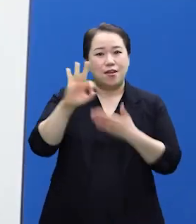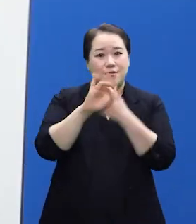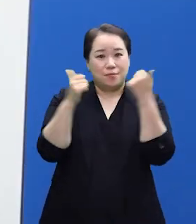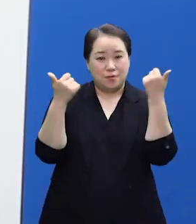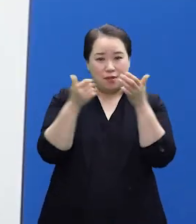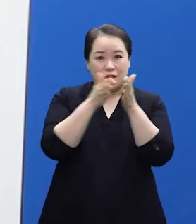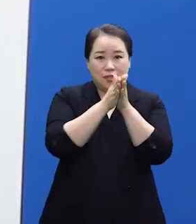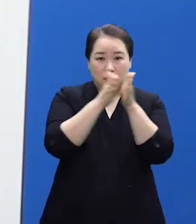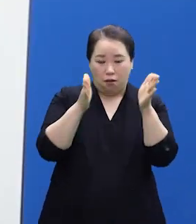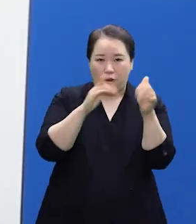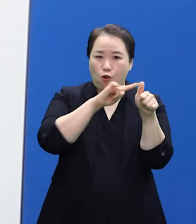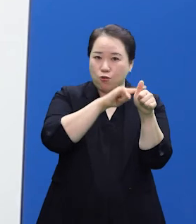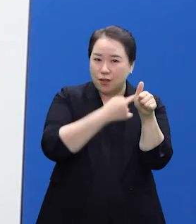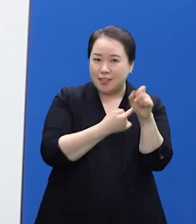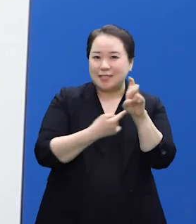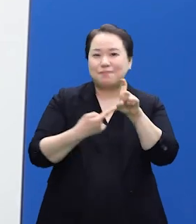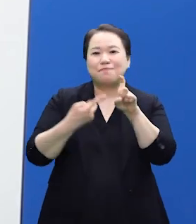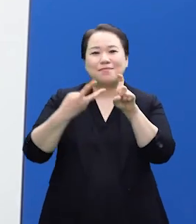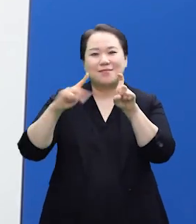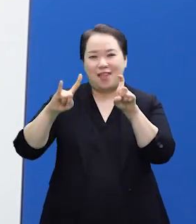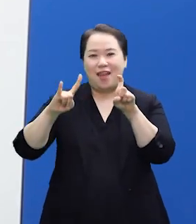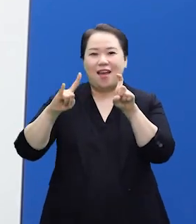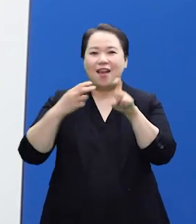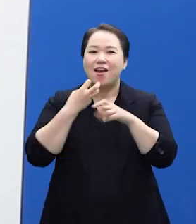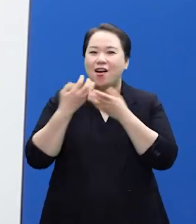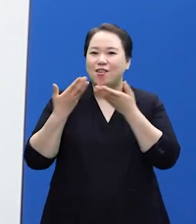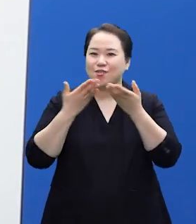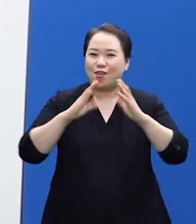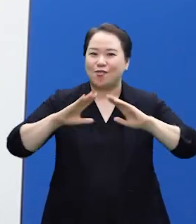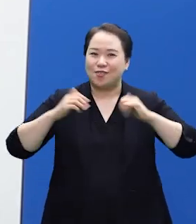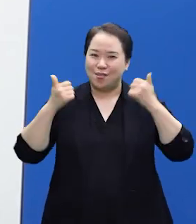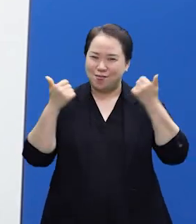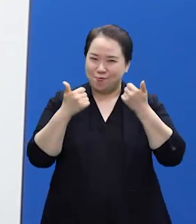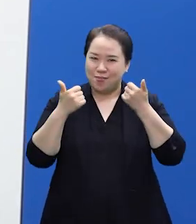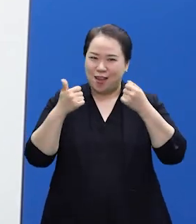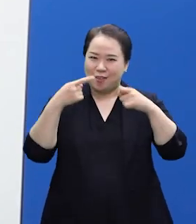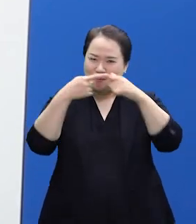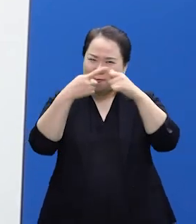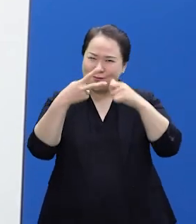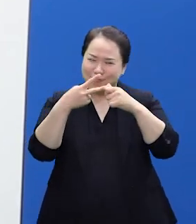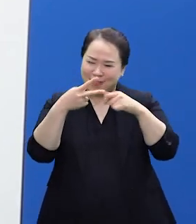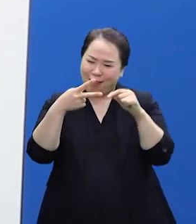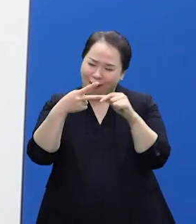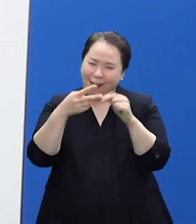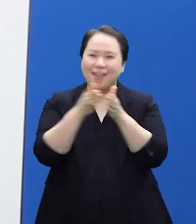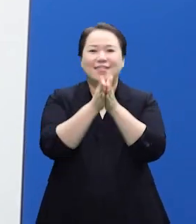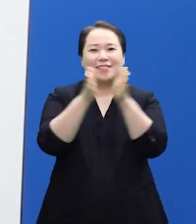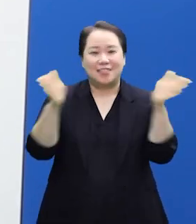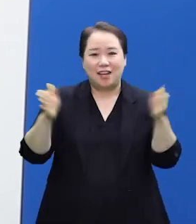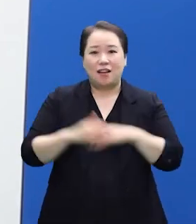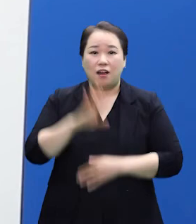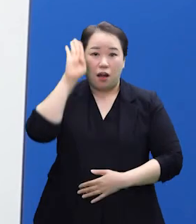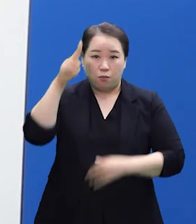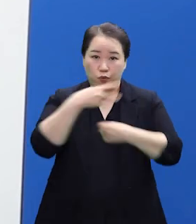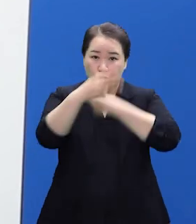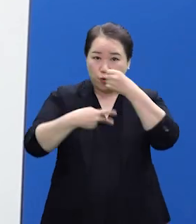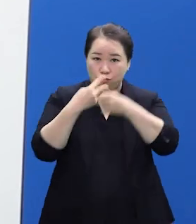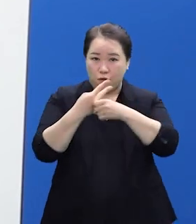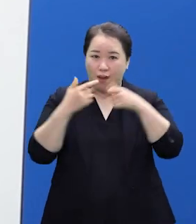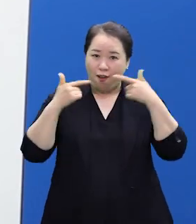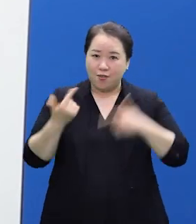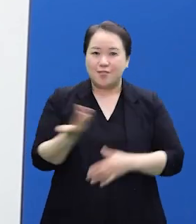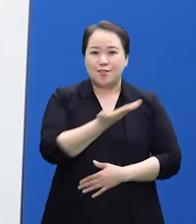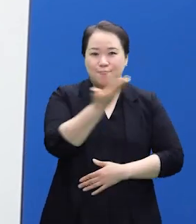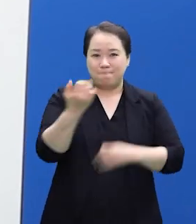제345회 임시회를 시작으로 제10대 경기도의회의 두 번째 여정이 시작됐습니다. 앞으로 2년 동안 언제나